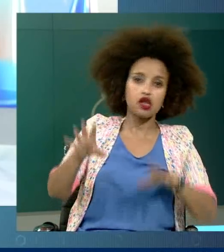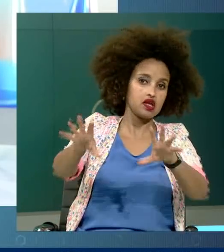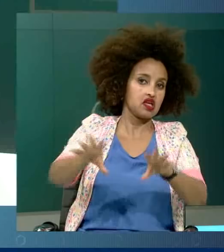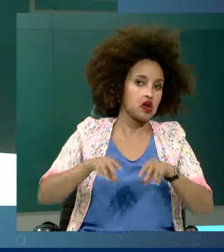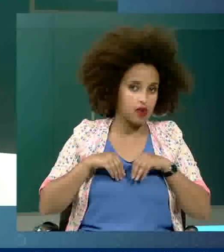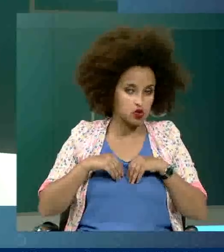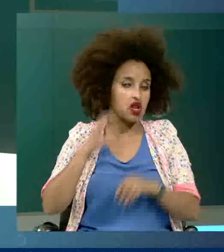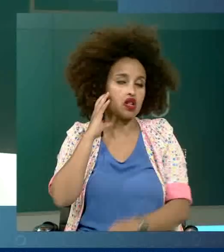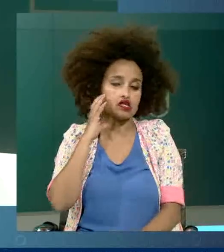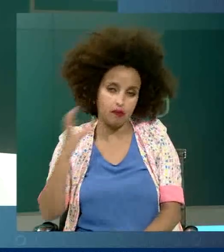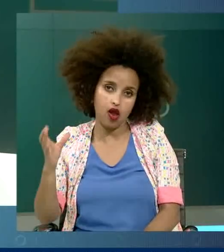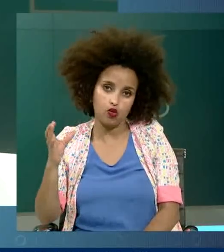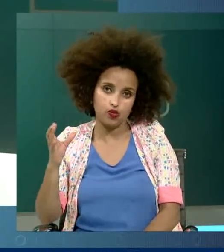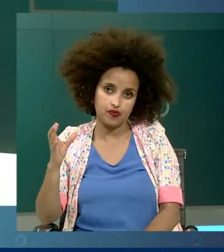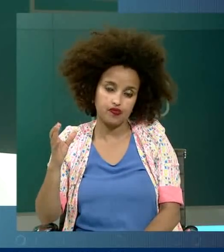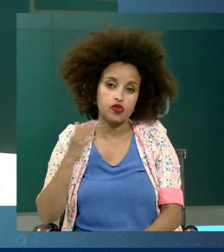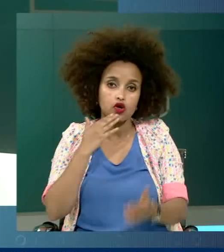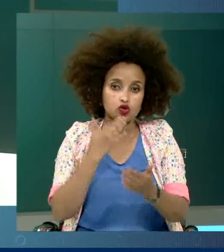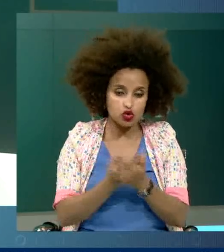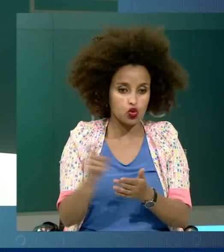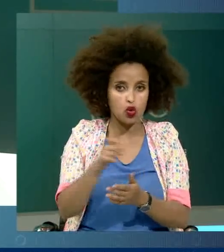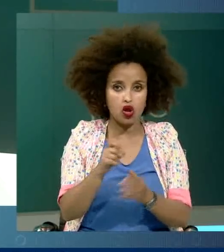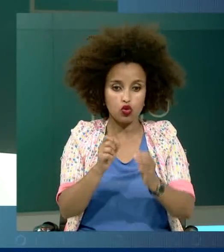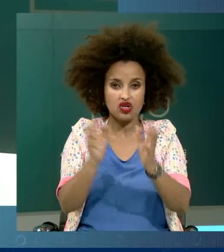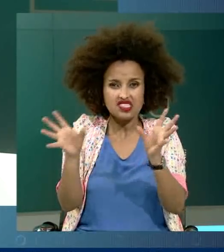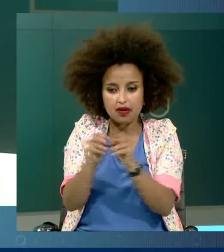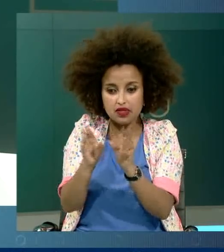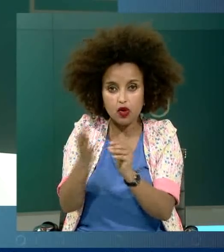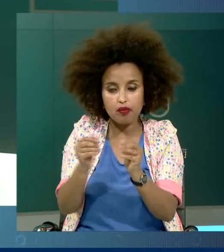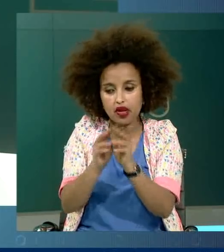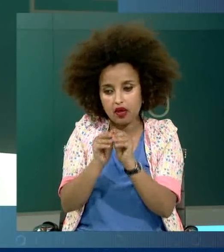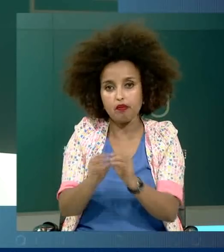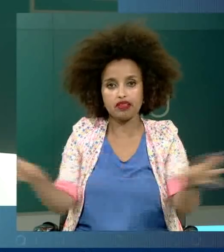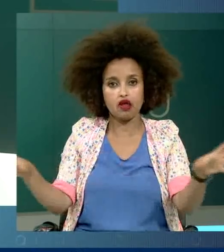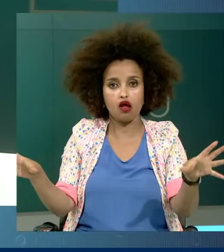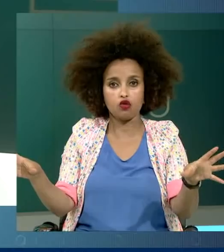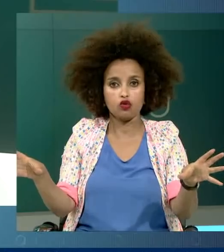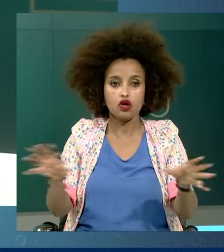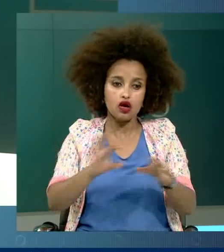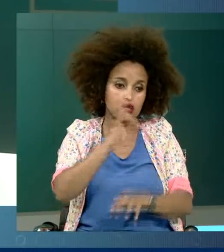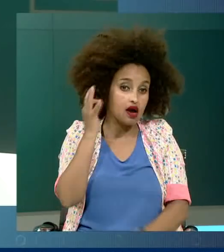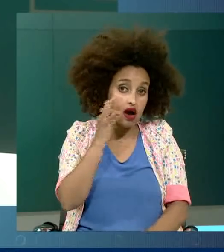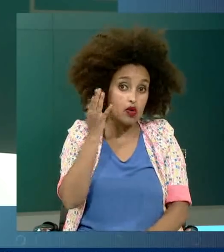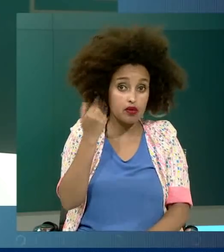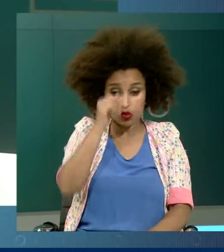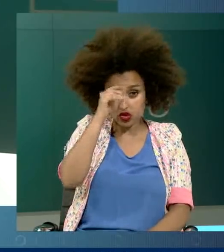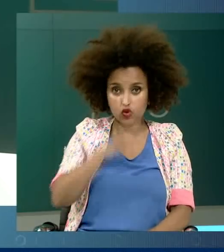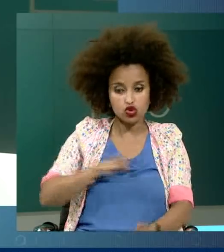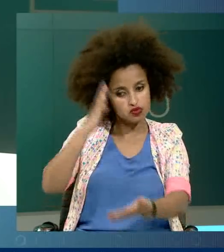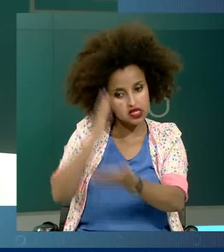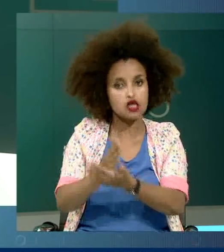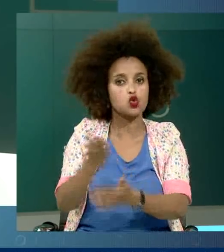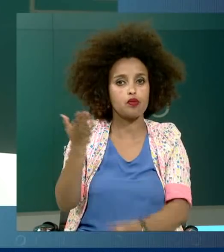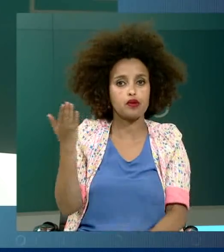እና ይሰሙሃል። አንዳንዶቹ ጥሩ የሆነ ወዲያው ይበተናሉ ከነበሩበት ነገር እየቃሙ የነበሩ ሰዎችን ሁሉ ስናስቆም ነበር።